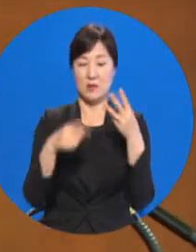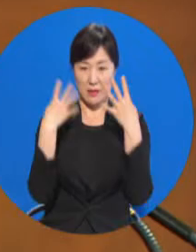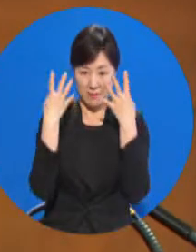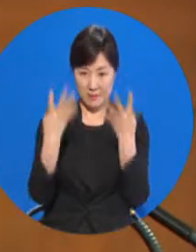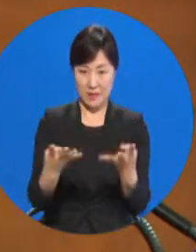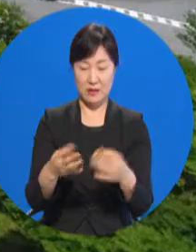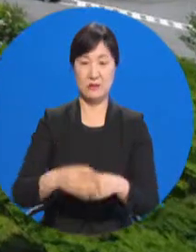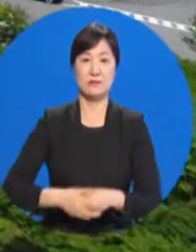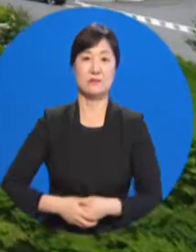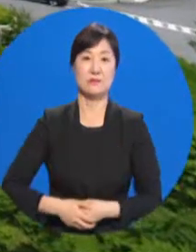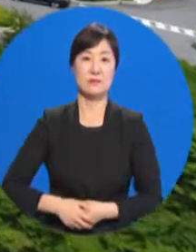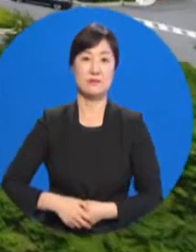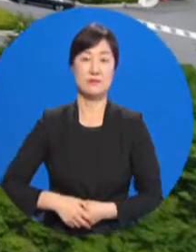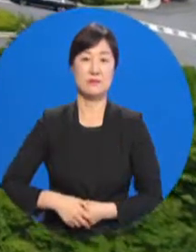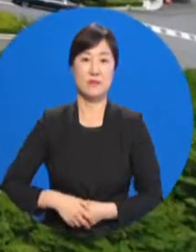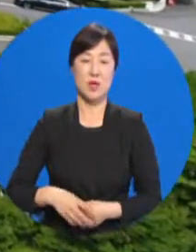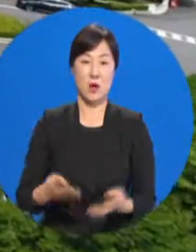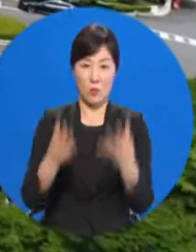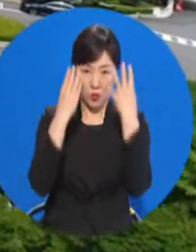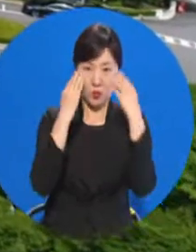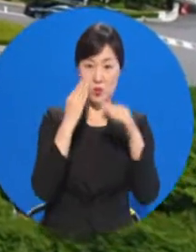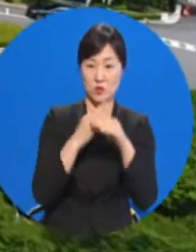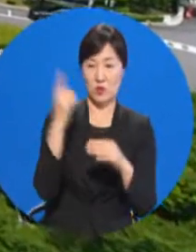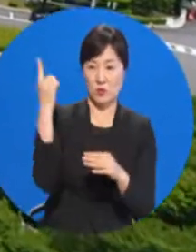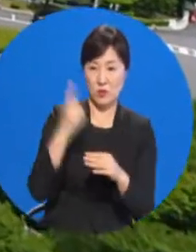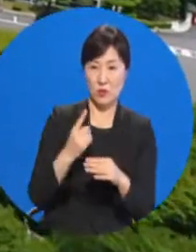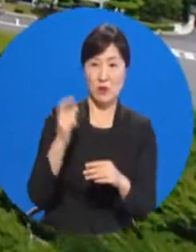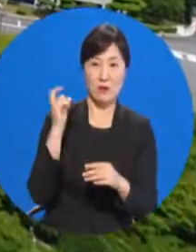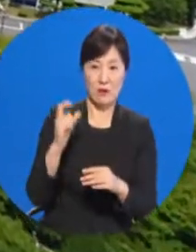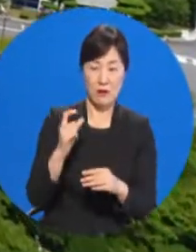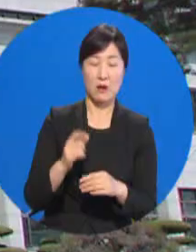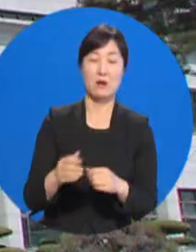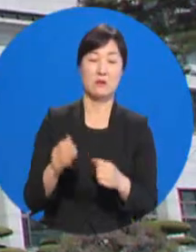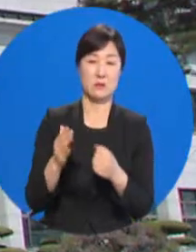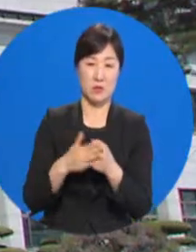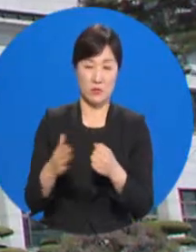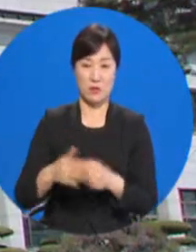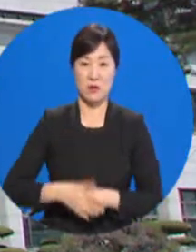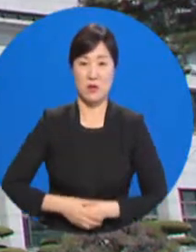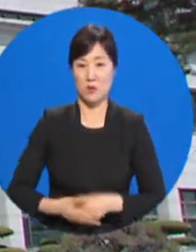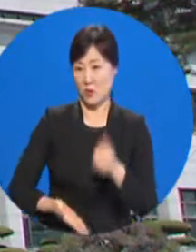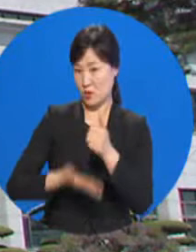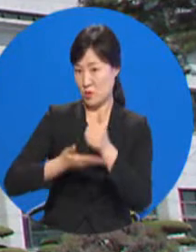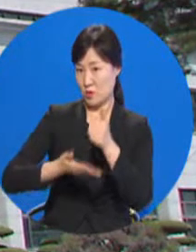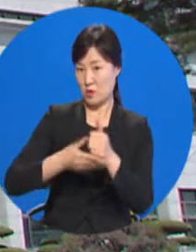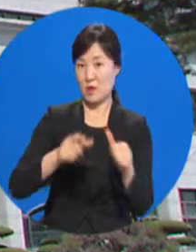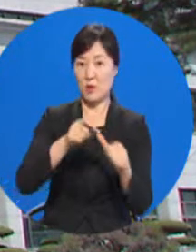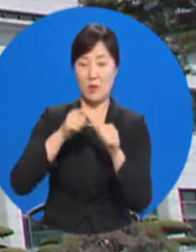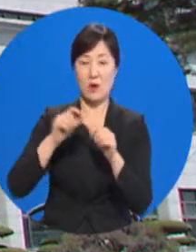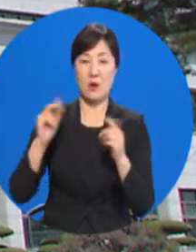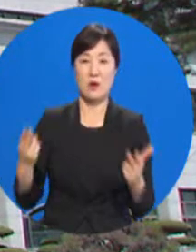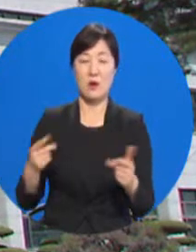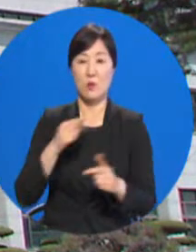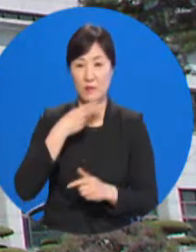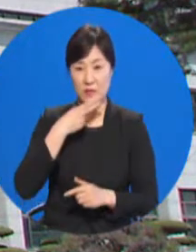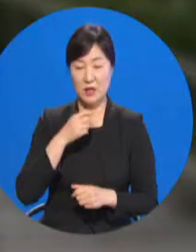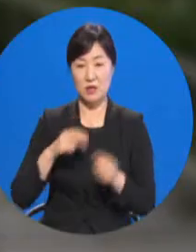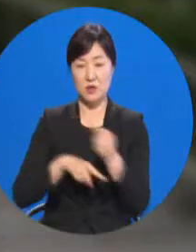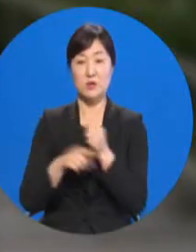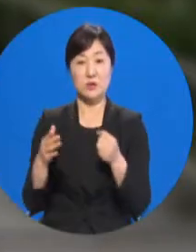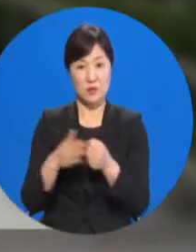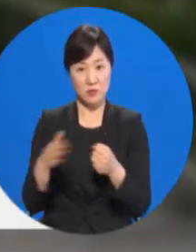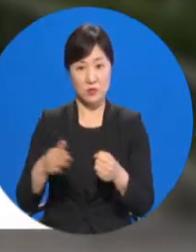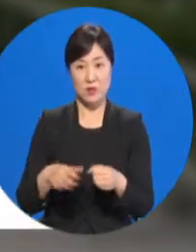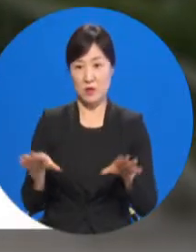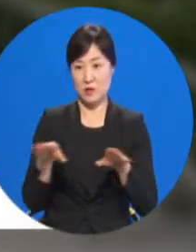출소했습니다. 복역하는 동안 면회를 자주 오지 않는다거나 자신이 추천한 사람을 채용하지 않는다는 등의 이유로